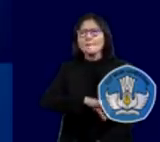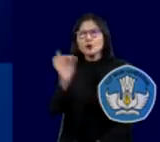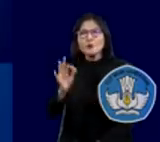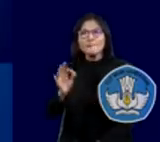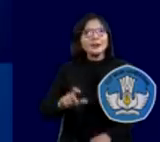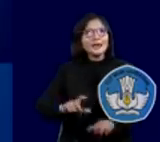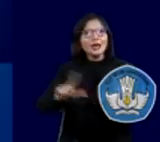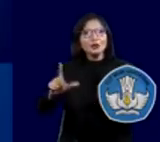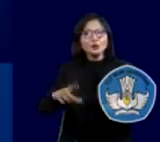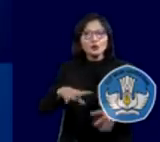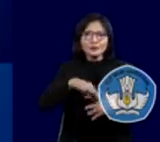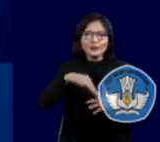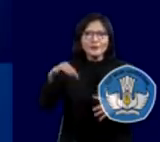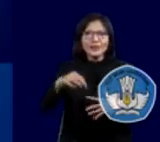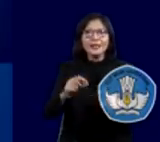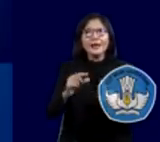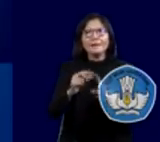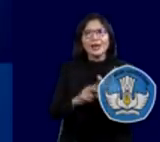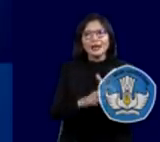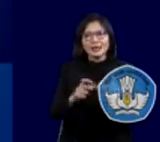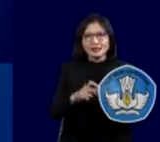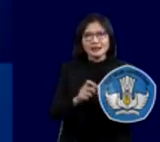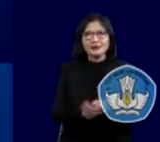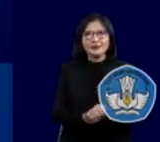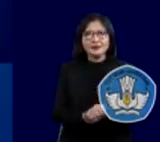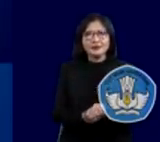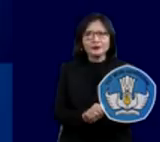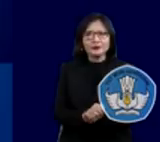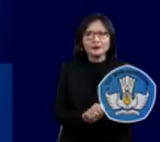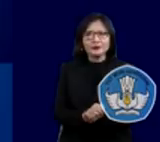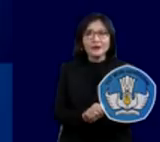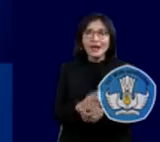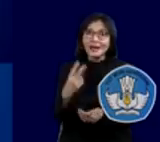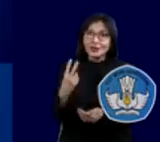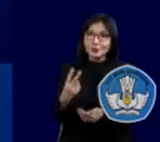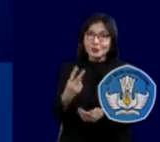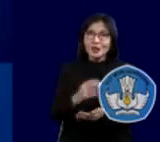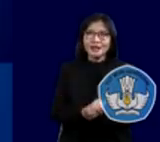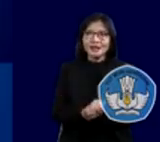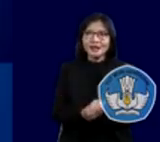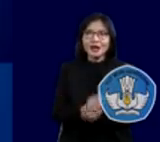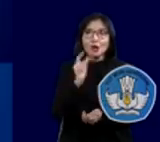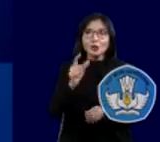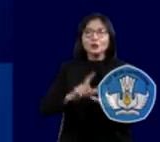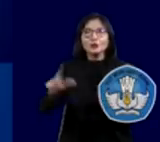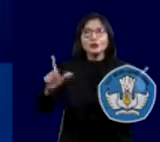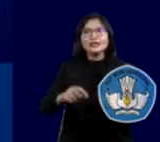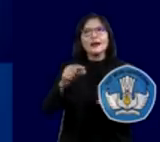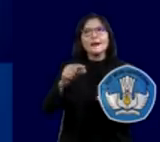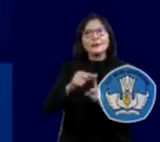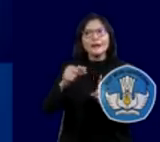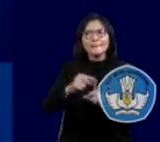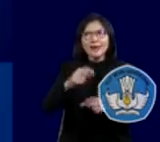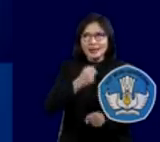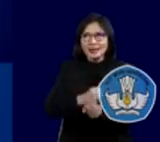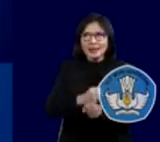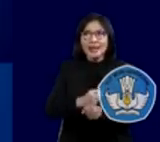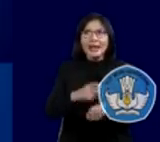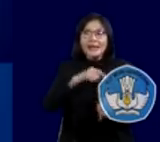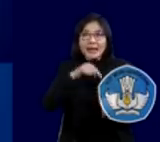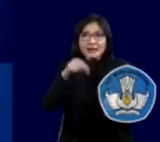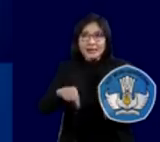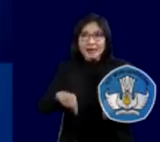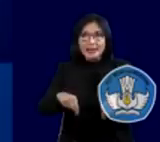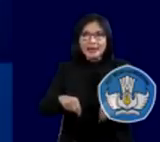menjadi PNS atau P3K sebelumnya. Dan yang kedua adalah untuk lulusan PPG yang saat ini